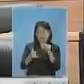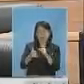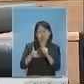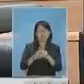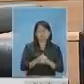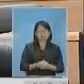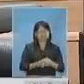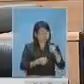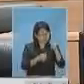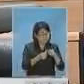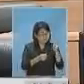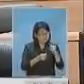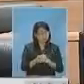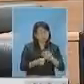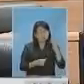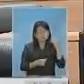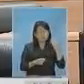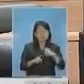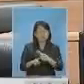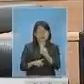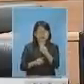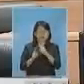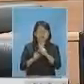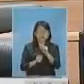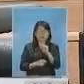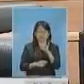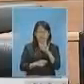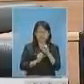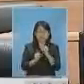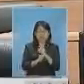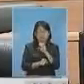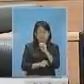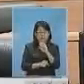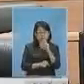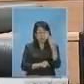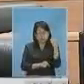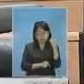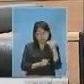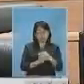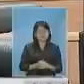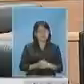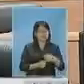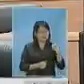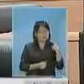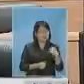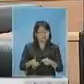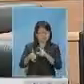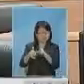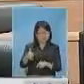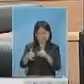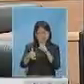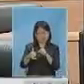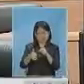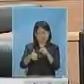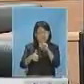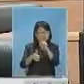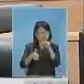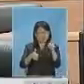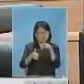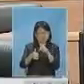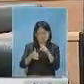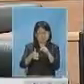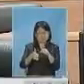ว่าเมื่อวันที่ 27มกราคมปี 53ที่ผ่านมาฮะได้มีนักการเมืองคนหนึ่งได้พูด